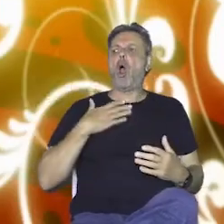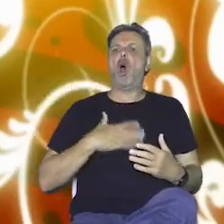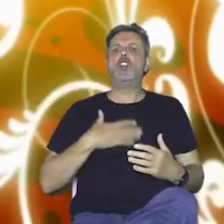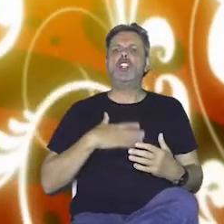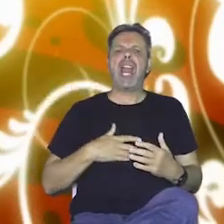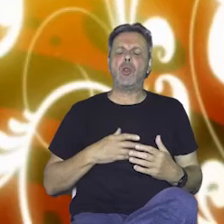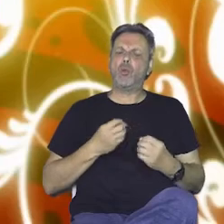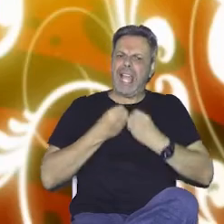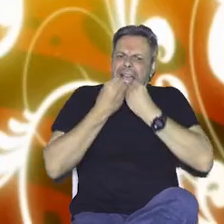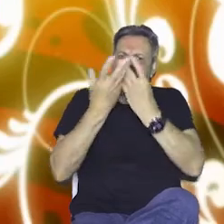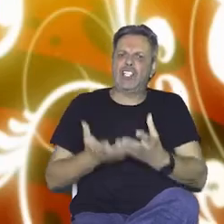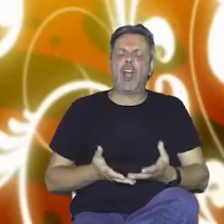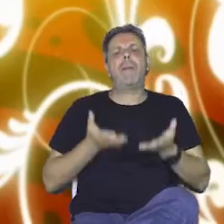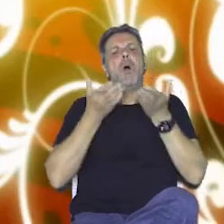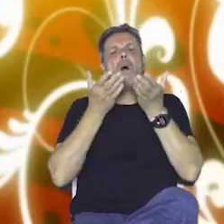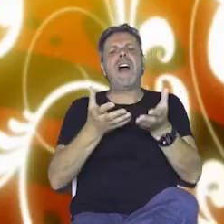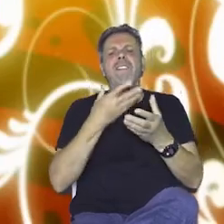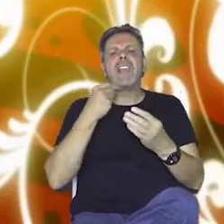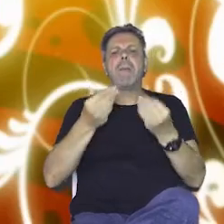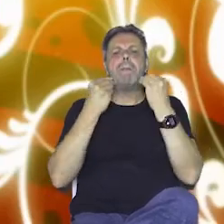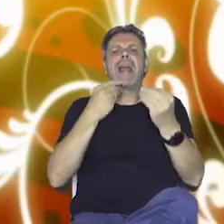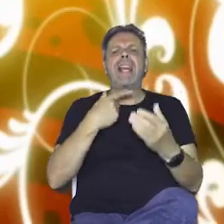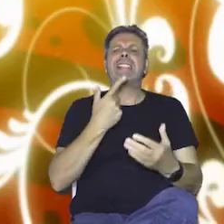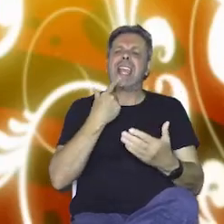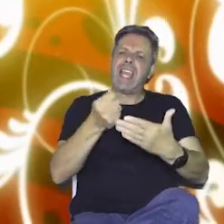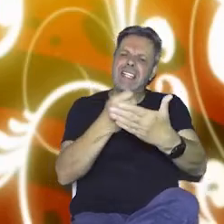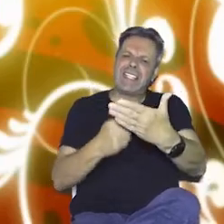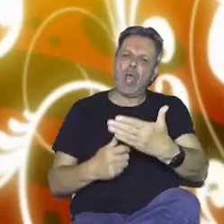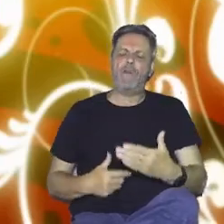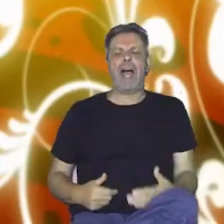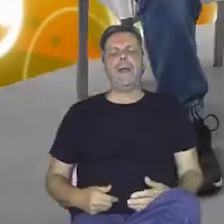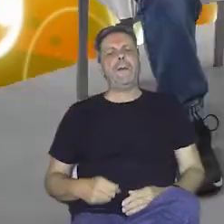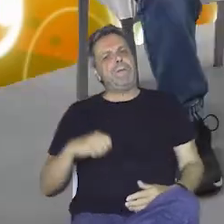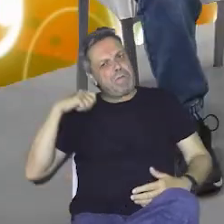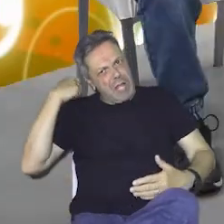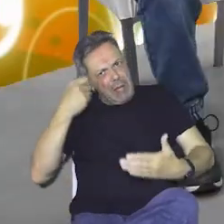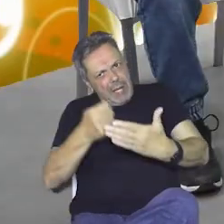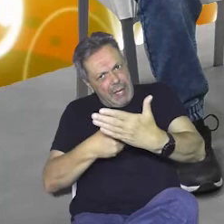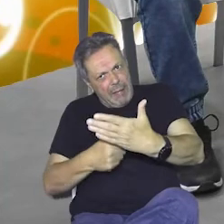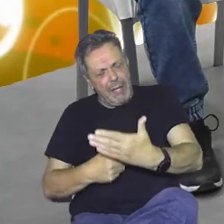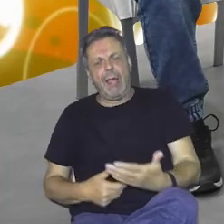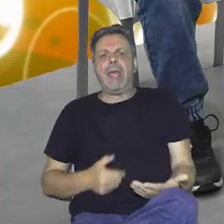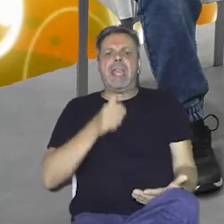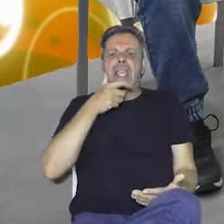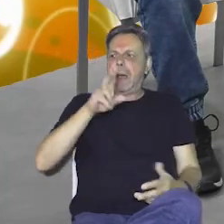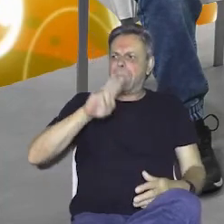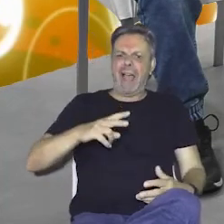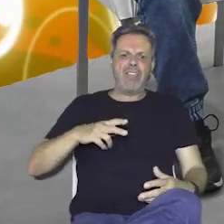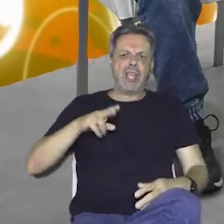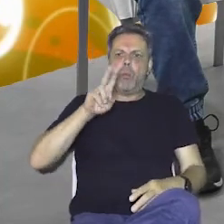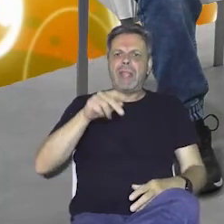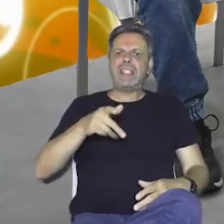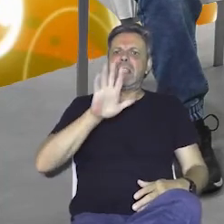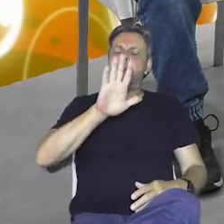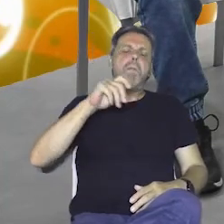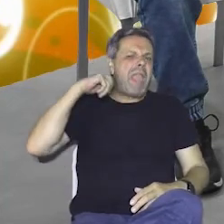za izričajem ovakvih prekrasnih stihova, poezije, i da i dalje pravi umjetnici žele, pjevači,